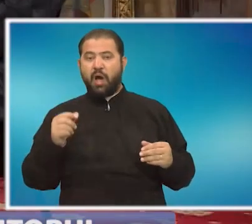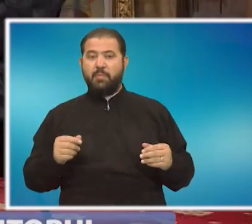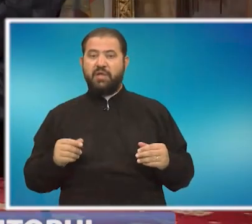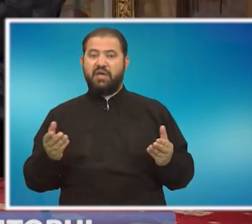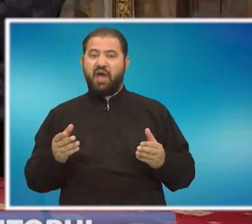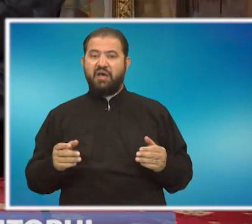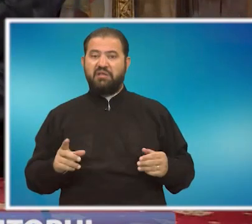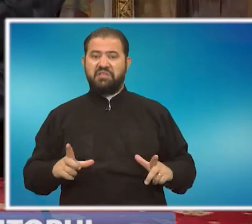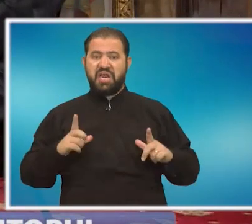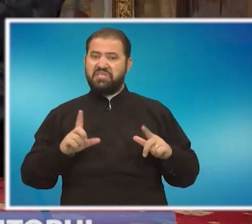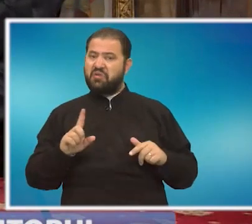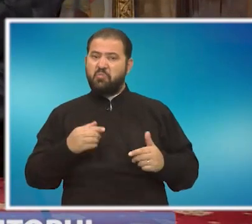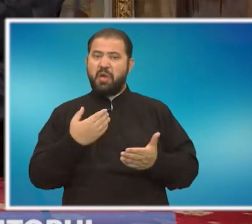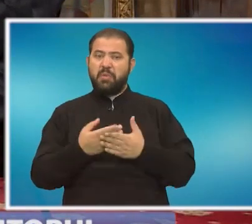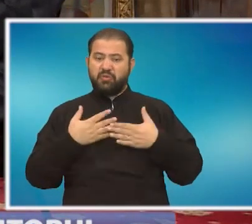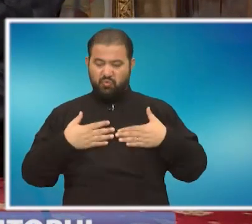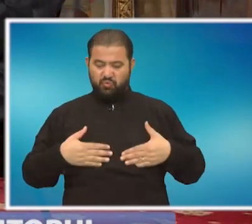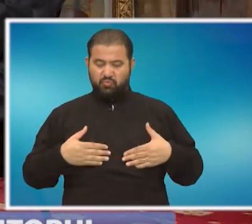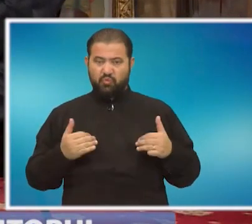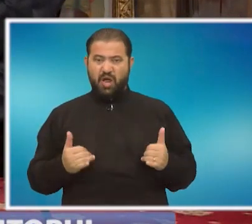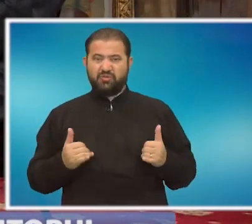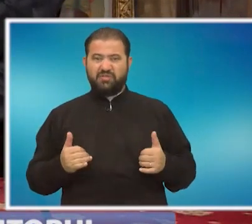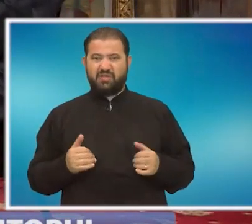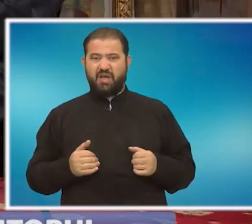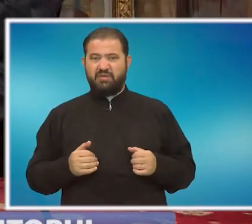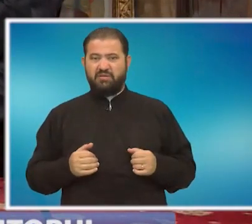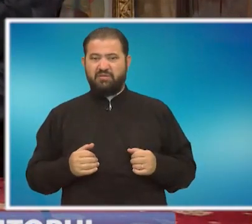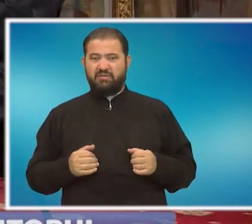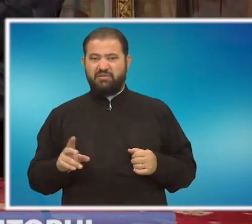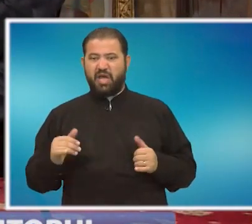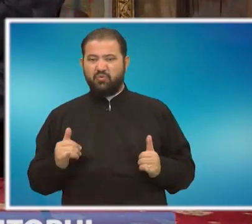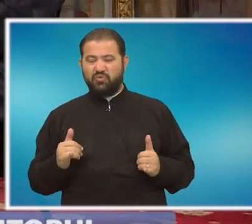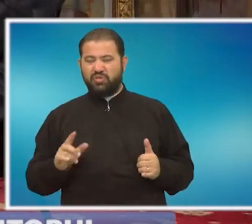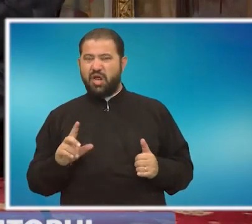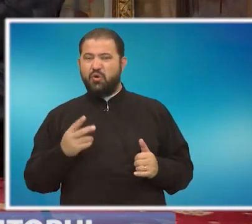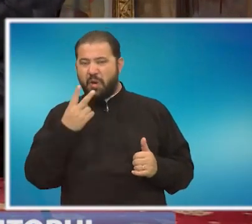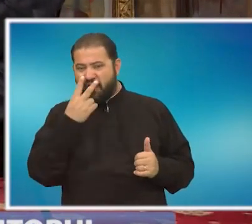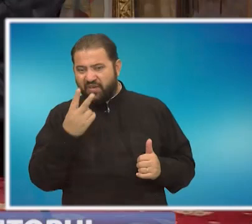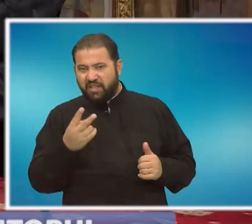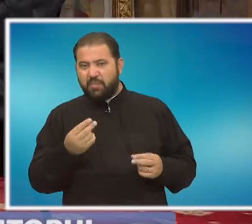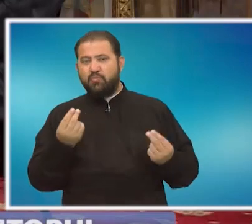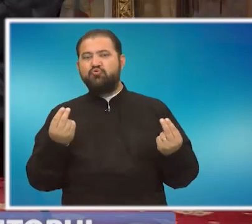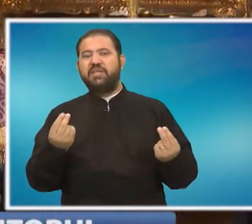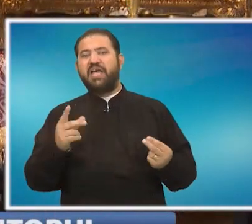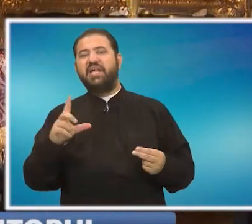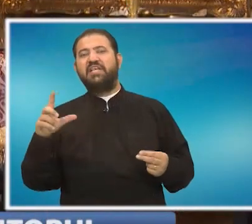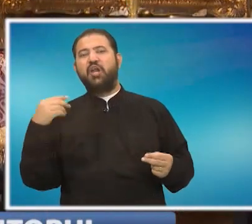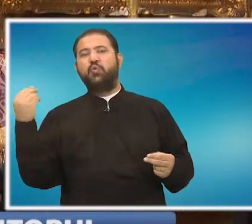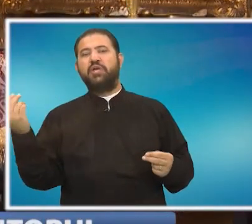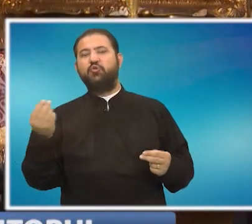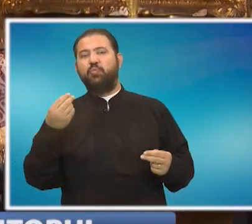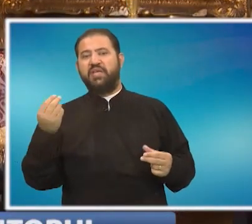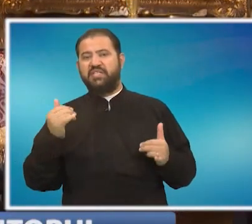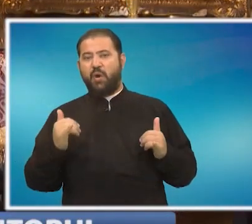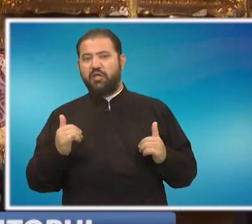au ajuns ca sufletele lor să fie într-o stare amorțită,